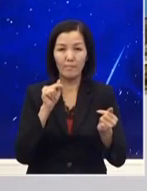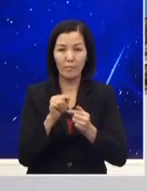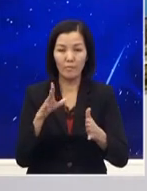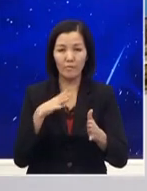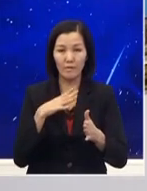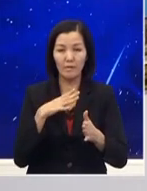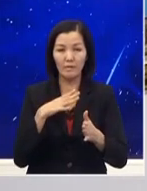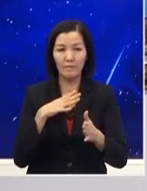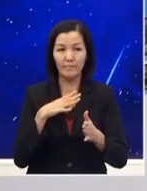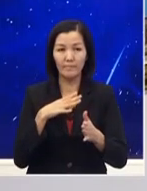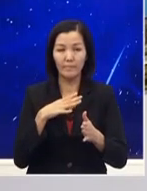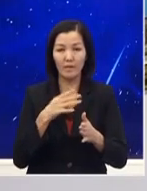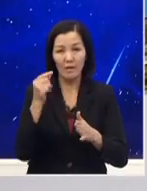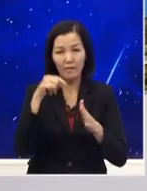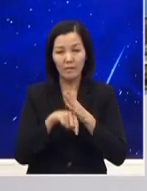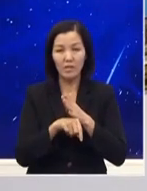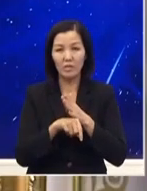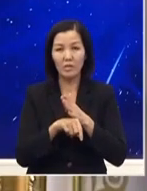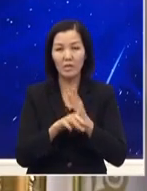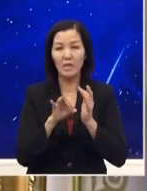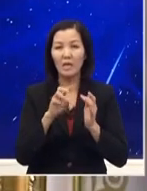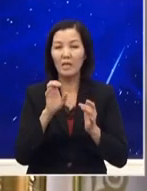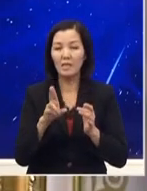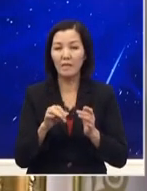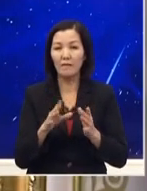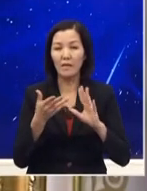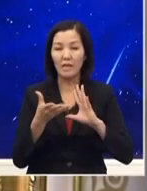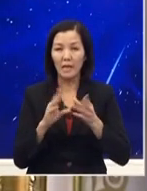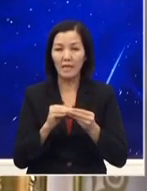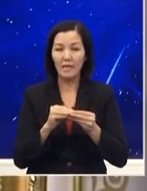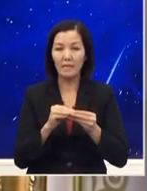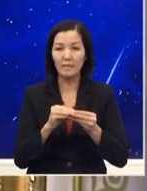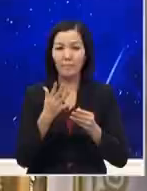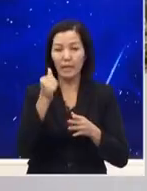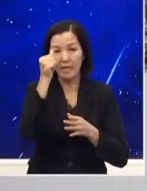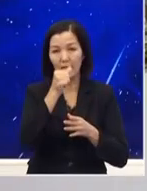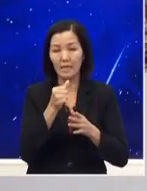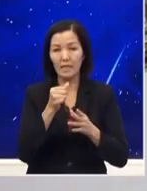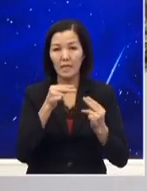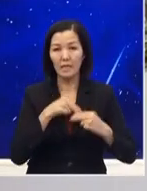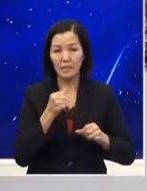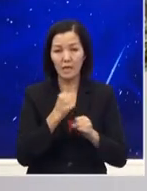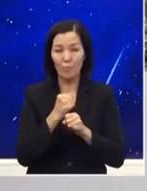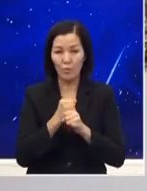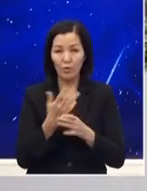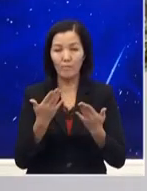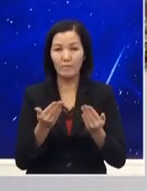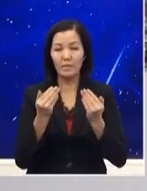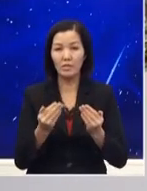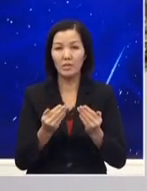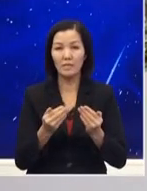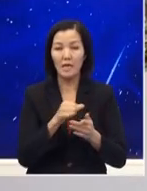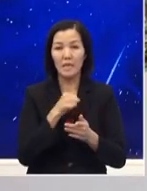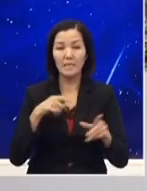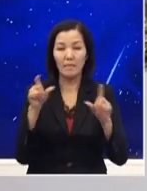данное время является внешний анализ коррупционных рисков. Вот я уже анализом занимаемся 5 лет. Это первый случай, когда сам